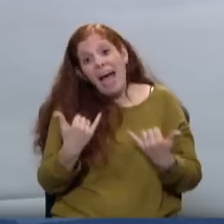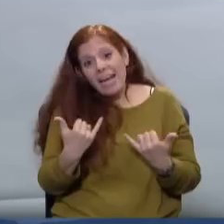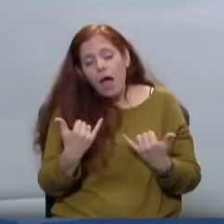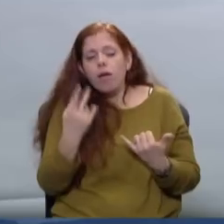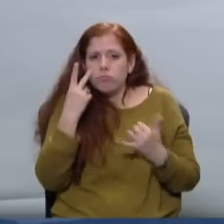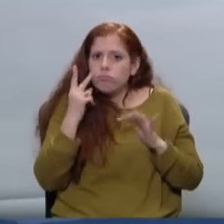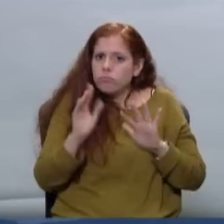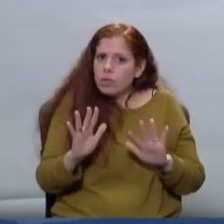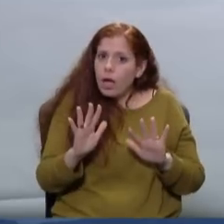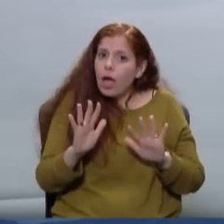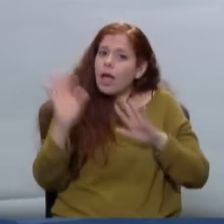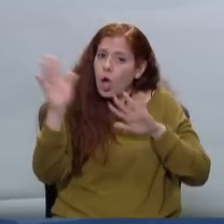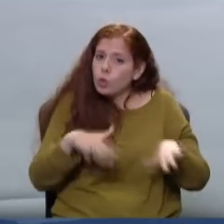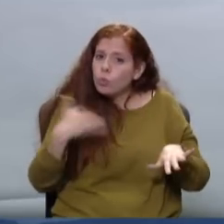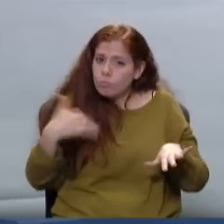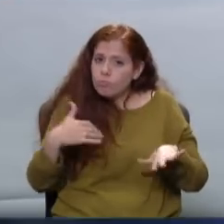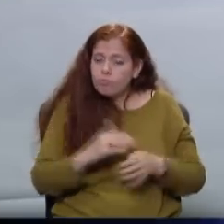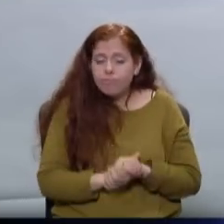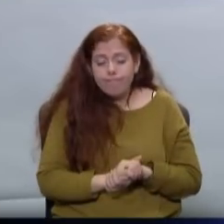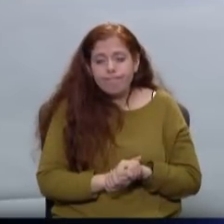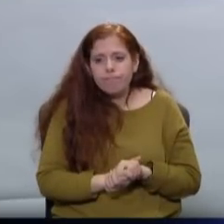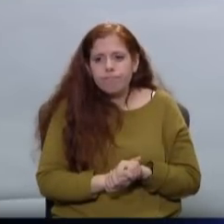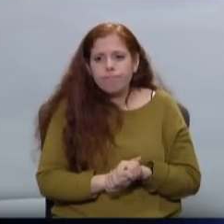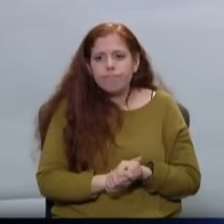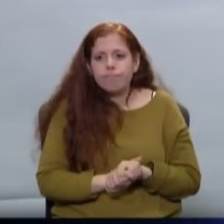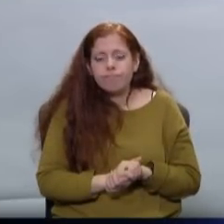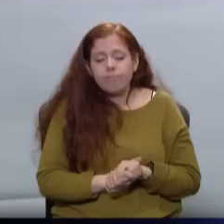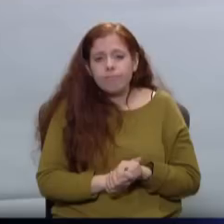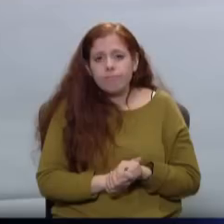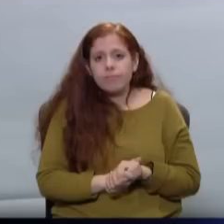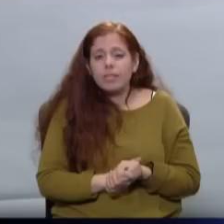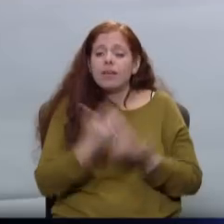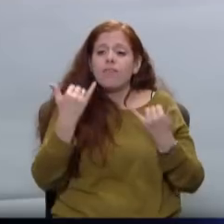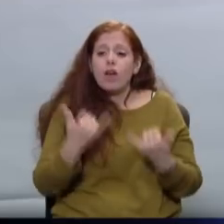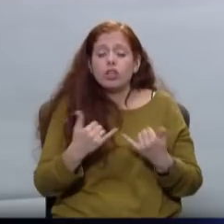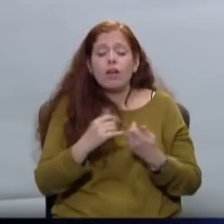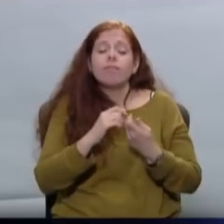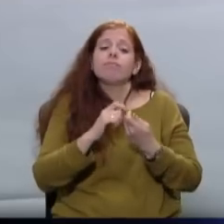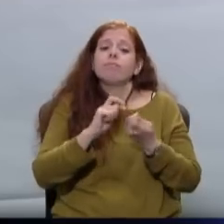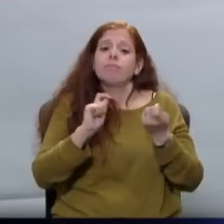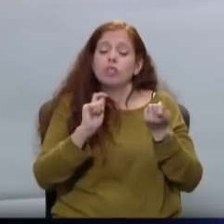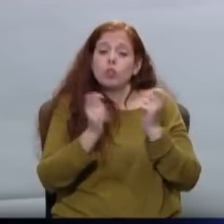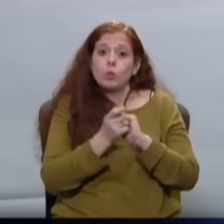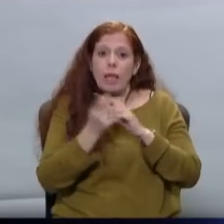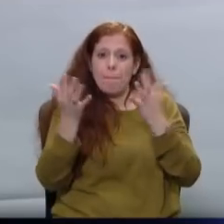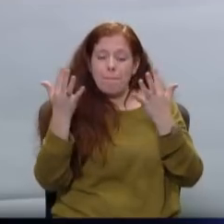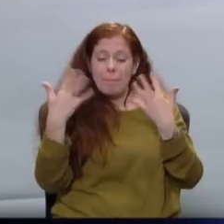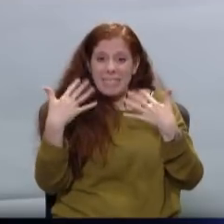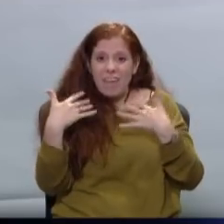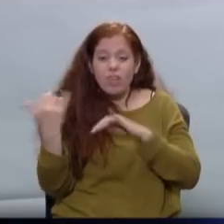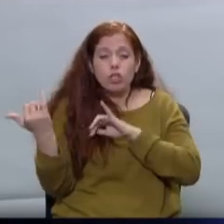נראה מאוד מאוד גשום. כן. עכשיו לשינוי מזג האוויר שהביאו את